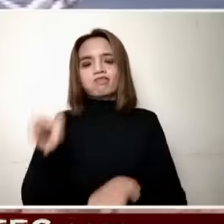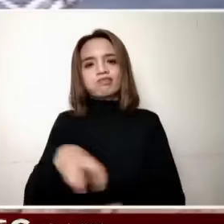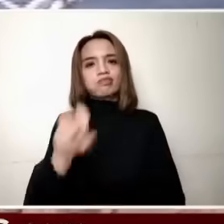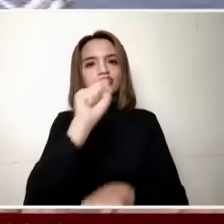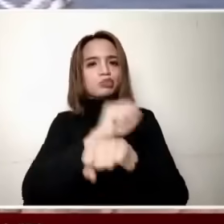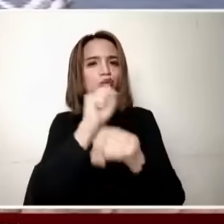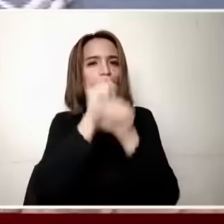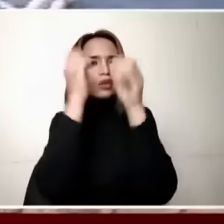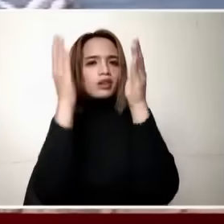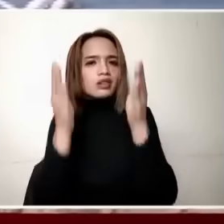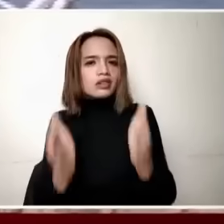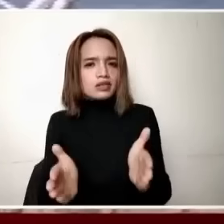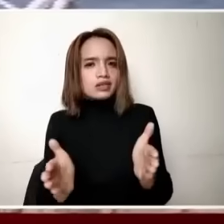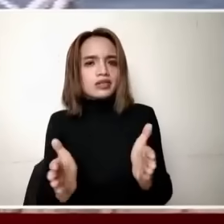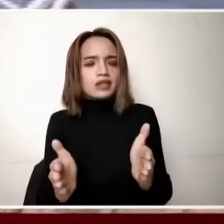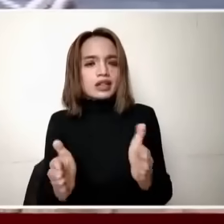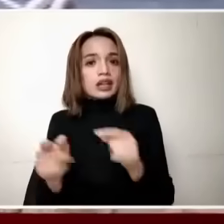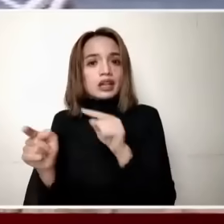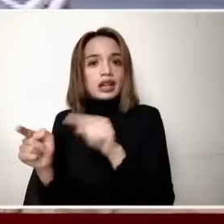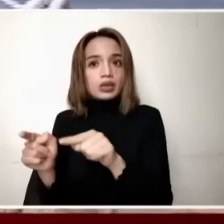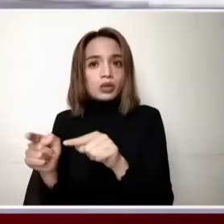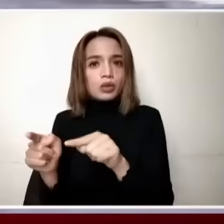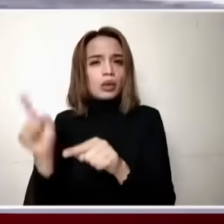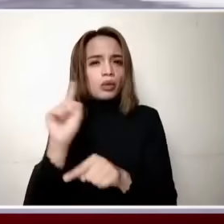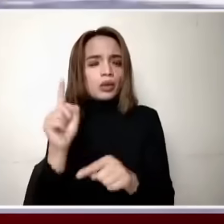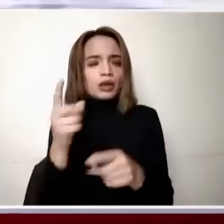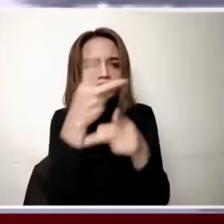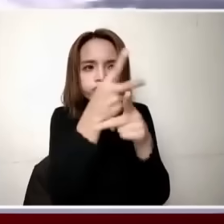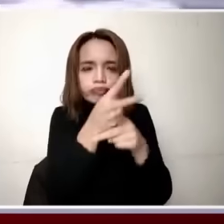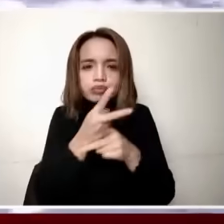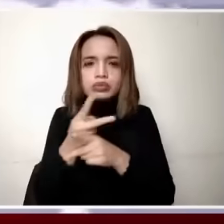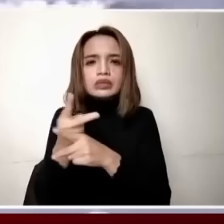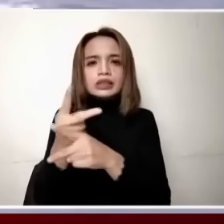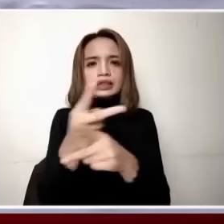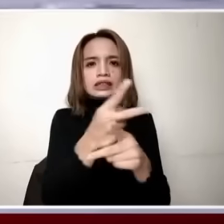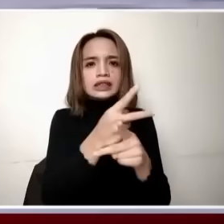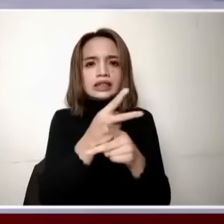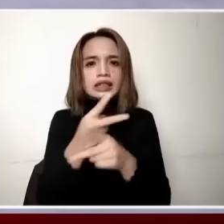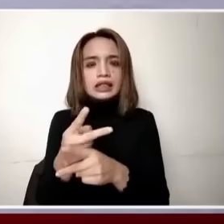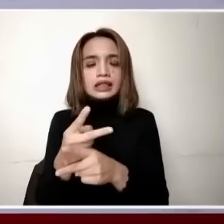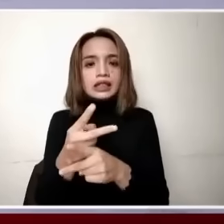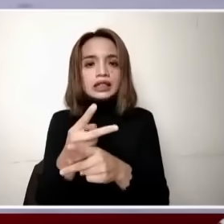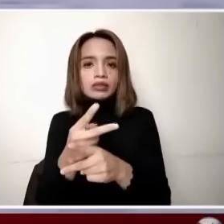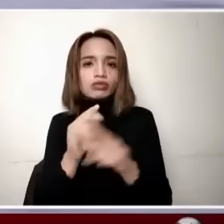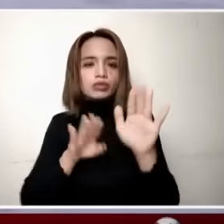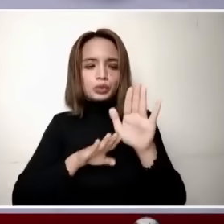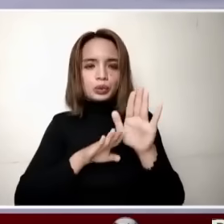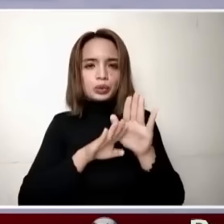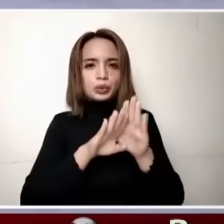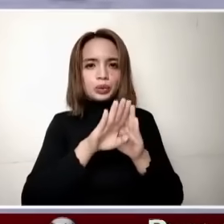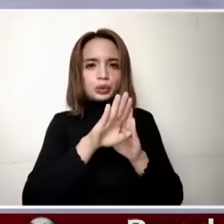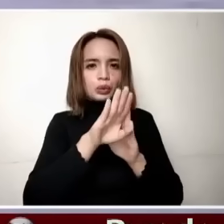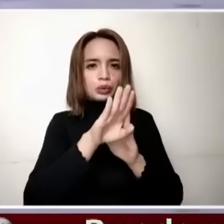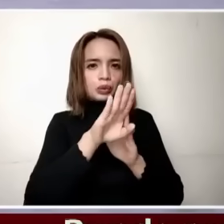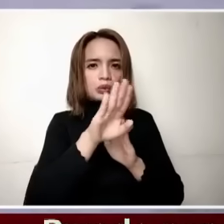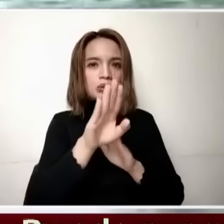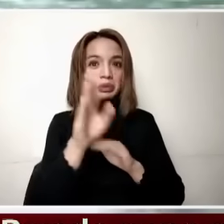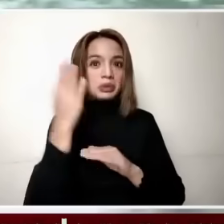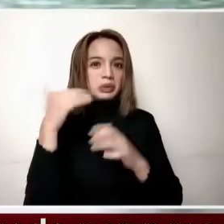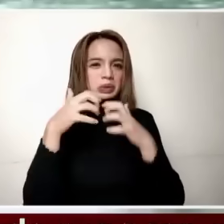ngayon sa pag-asang ito ang magsisilbing proteksyon nila habang binabangon ang kanilang nalugmok na